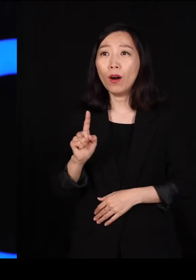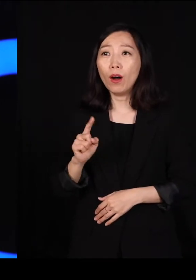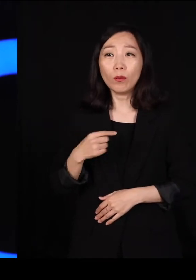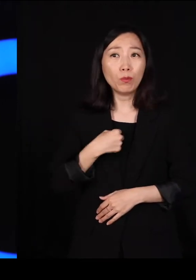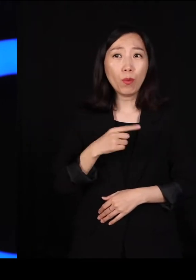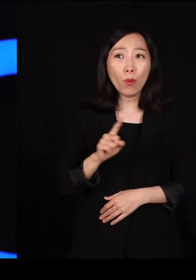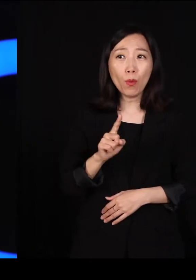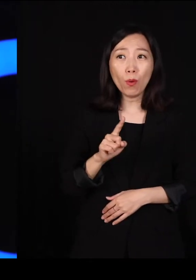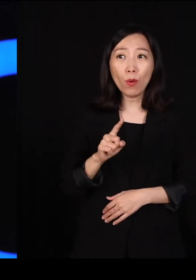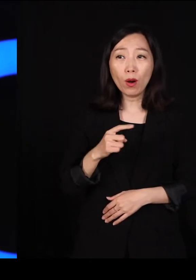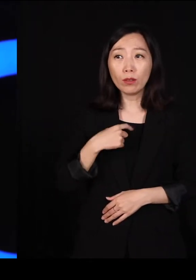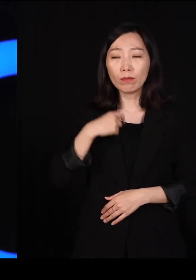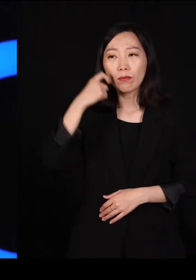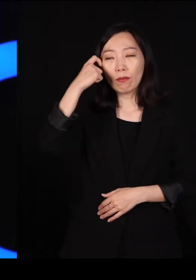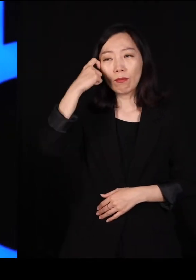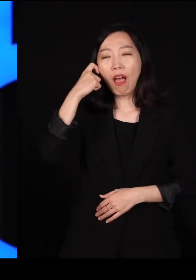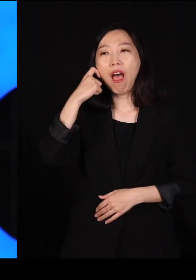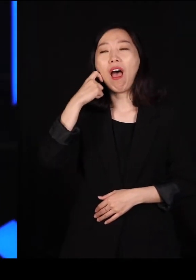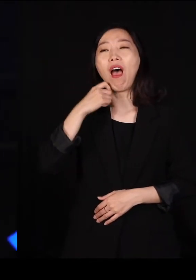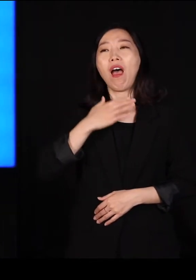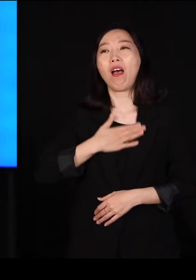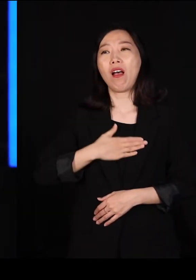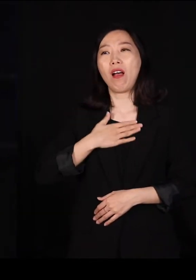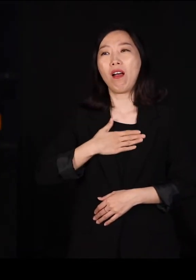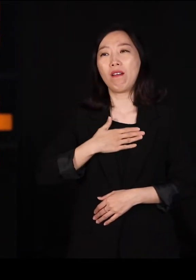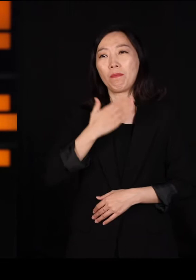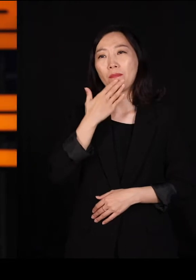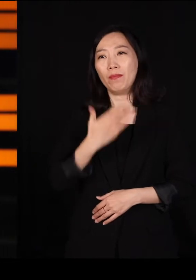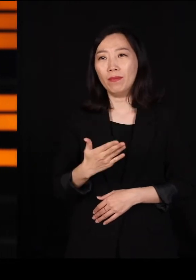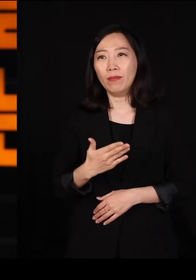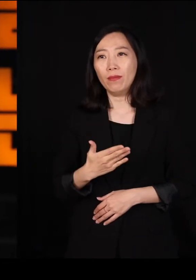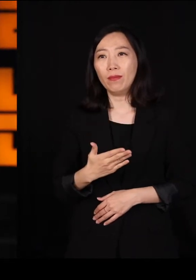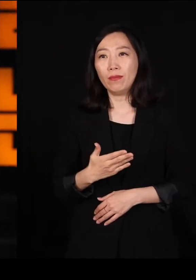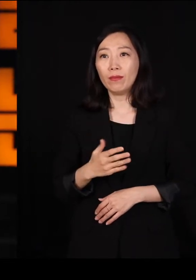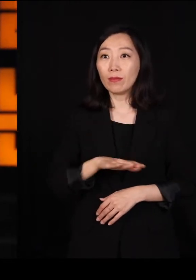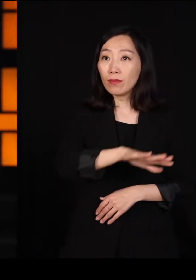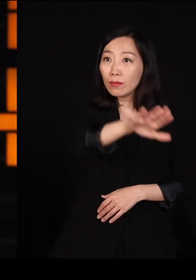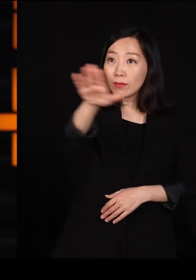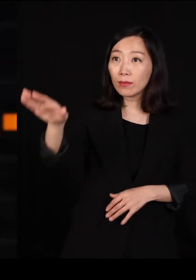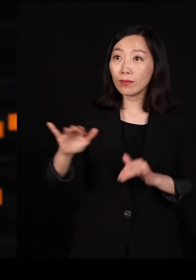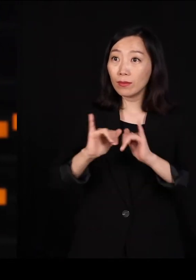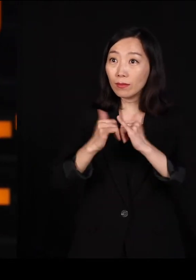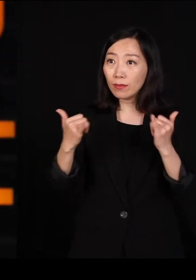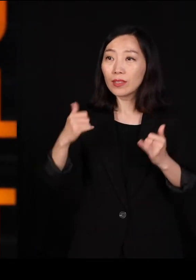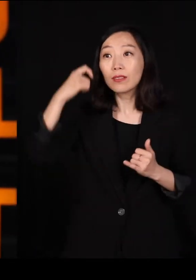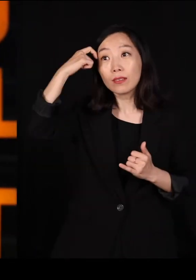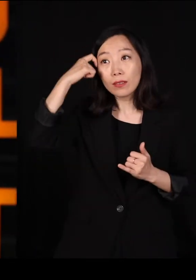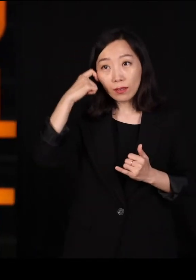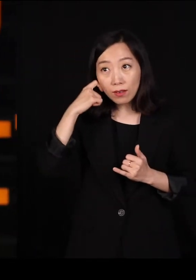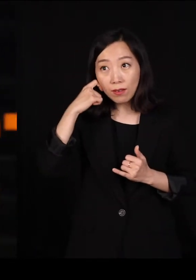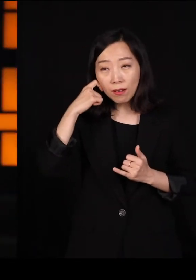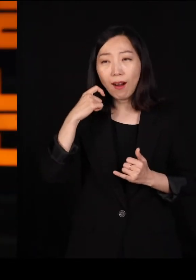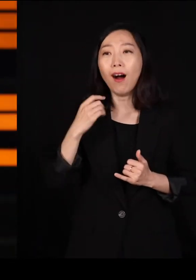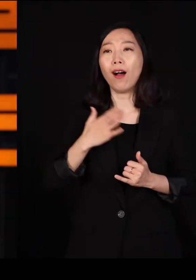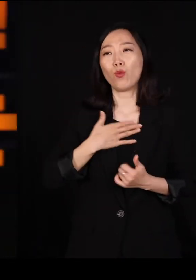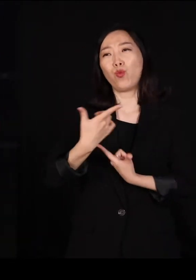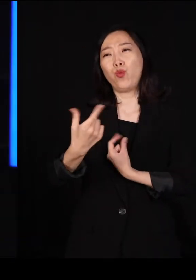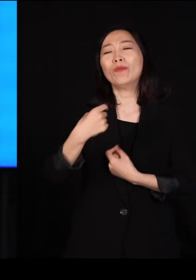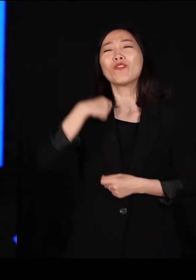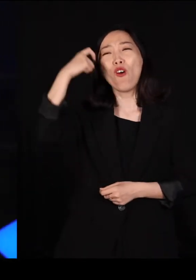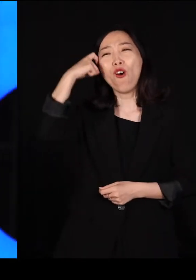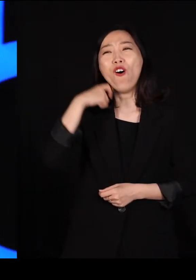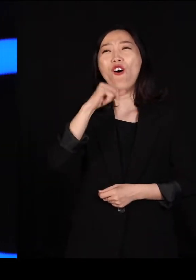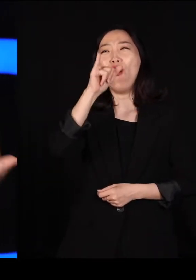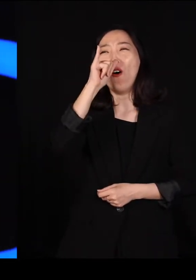이거? 이런 느낌을 받으실 수가 있어요. 되게 많은 분들이 이 느낌을 받아요. 저도 받을 때도 있고요.